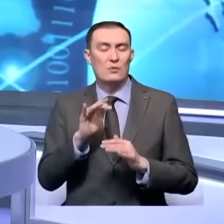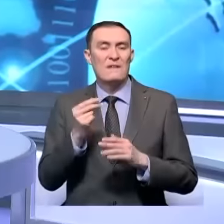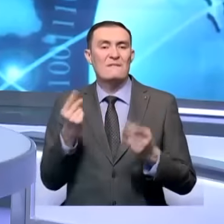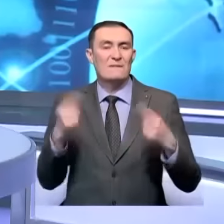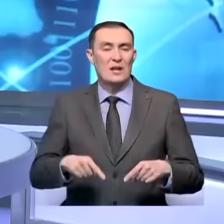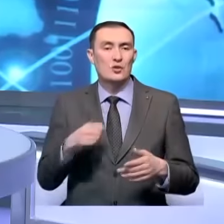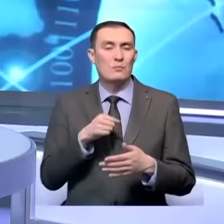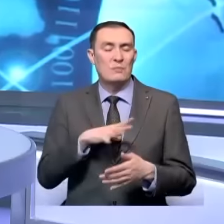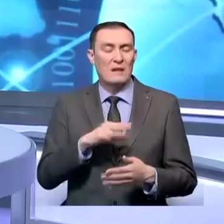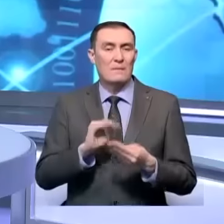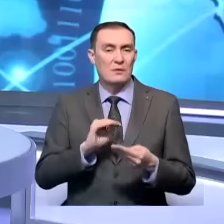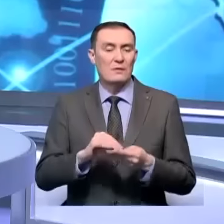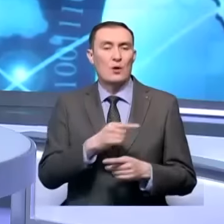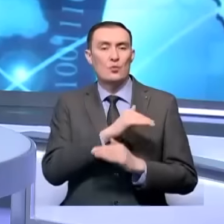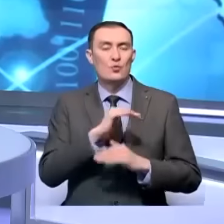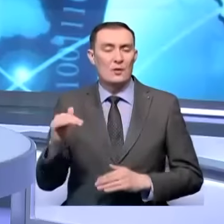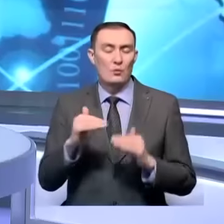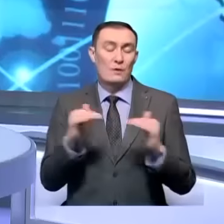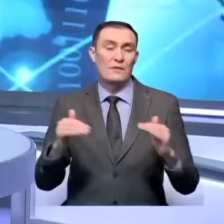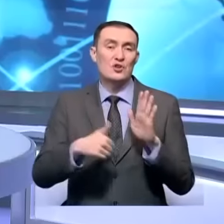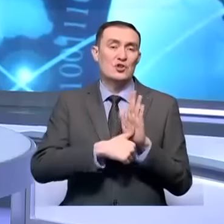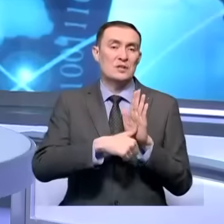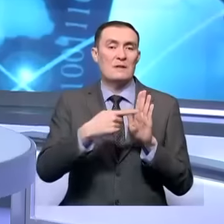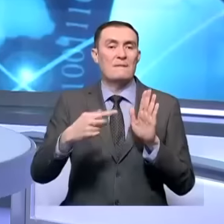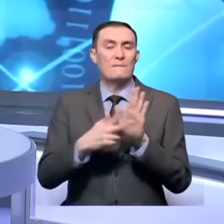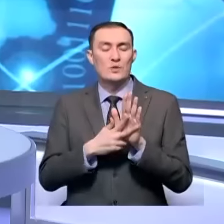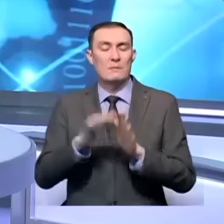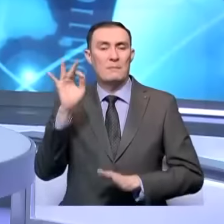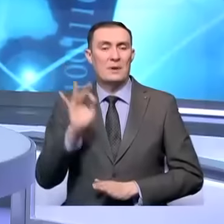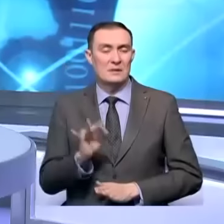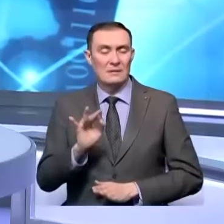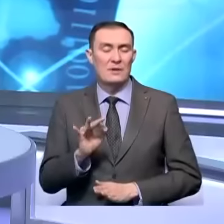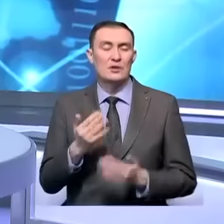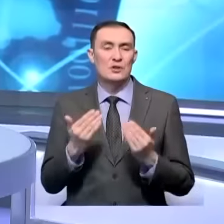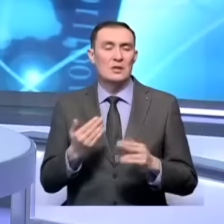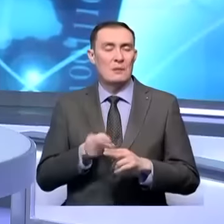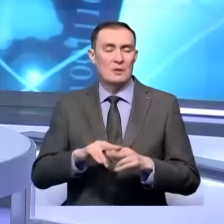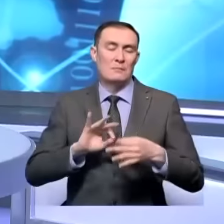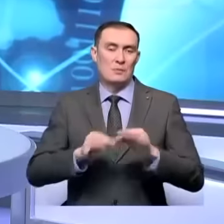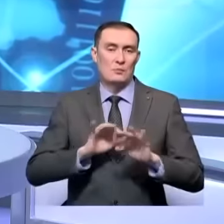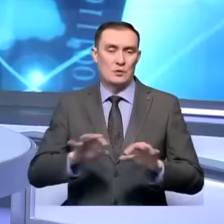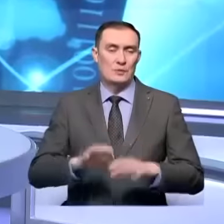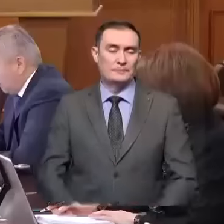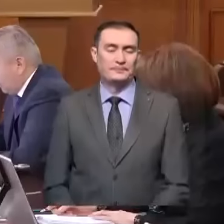уровне 6-8%. Какие вопросы еще обсуждали на заседании, расскажет Динара Абдирова.